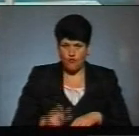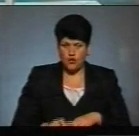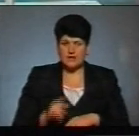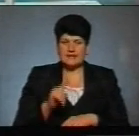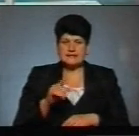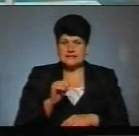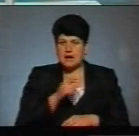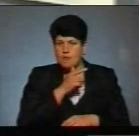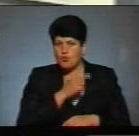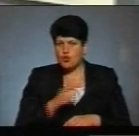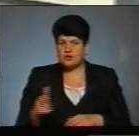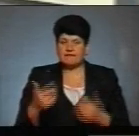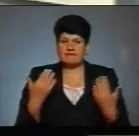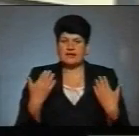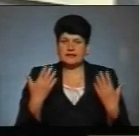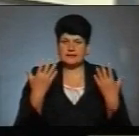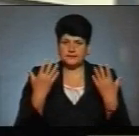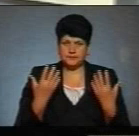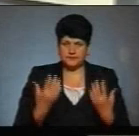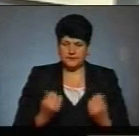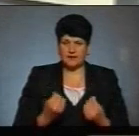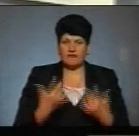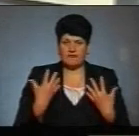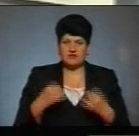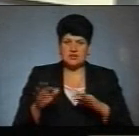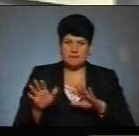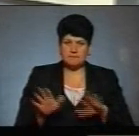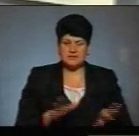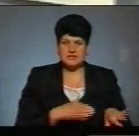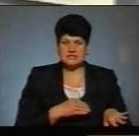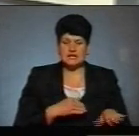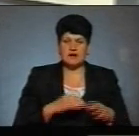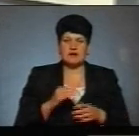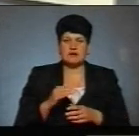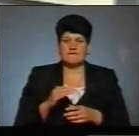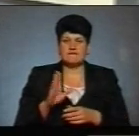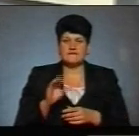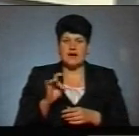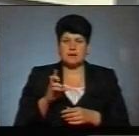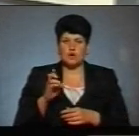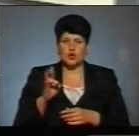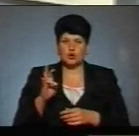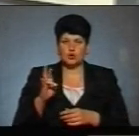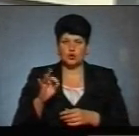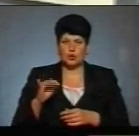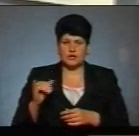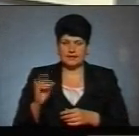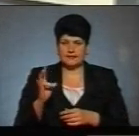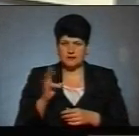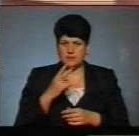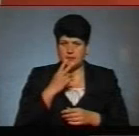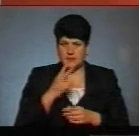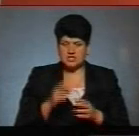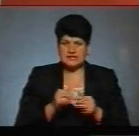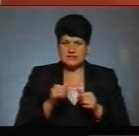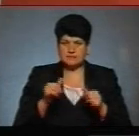На протязі вихідних, вже після вербної неділі, ми побачили збільшення кількості в